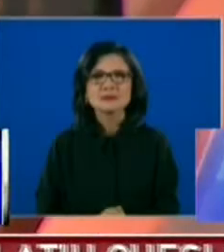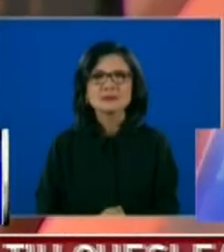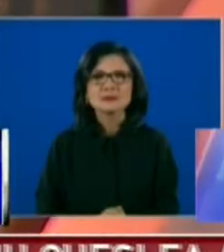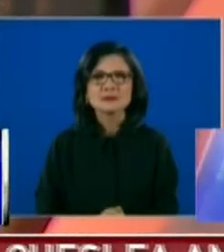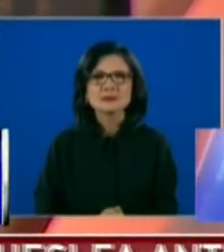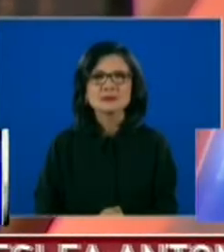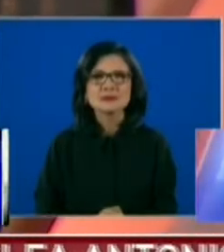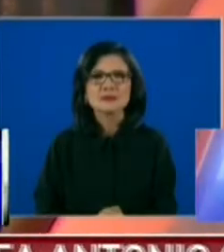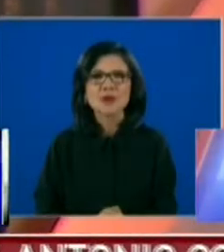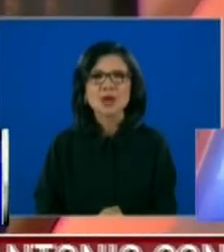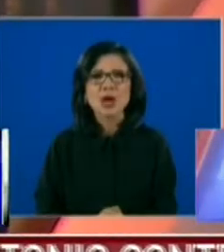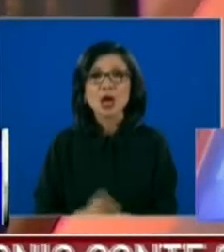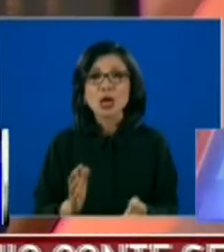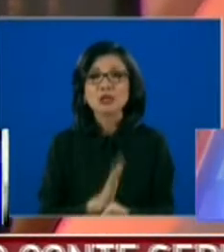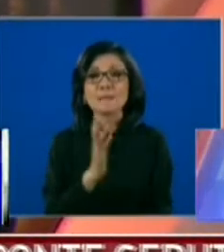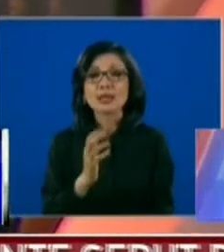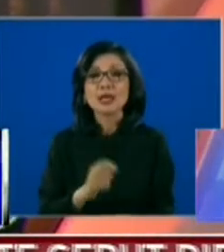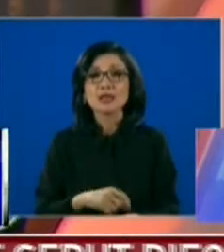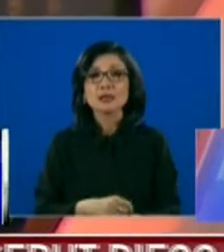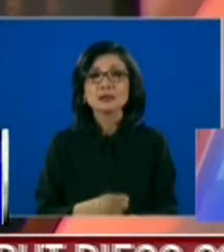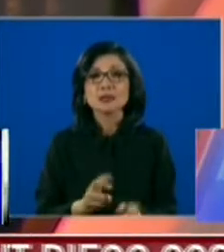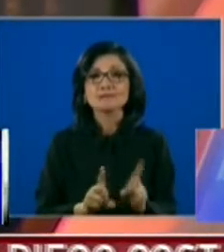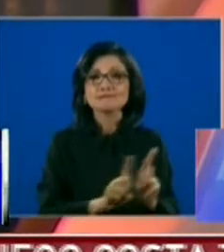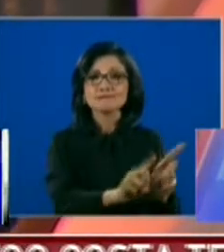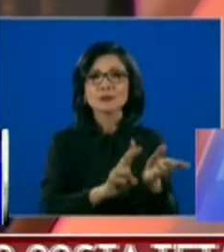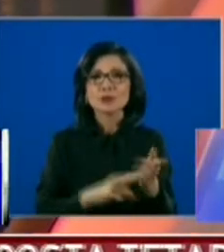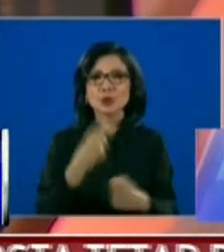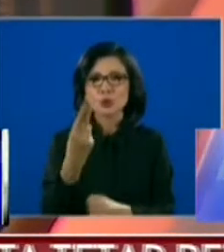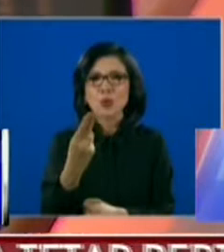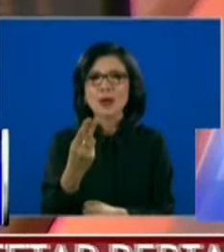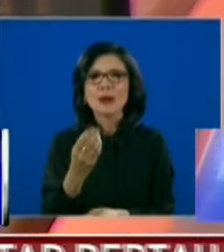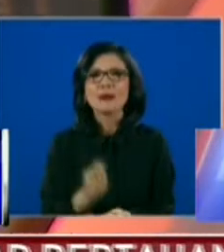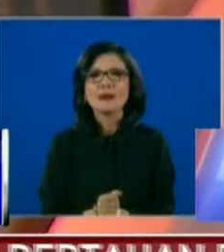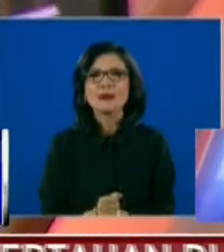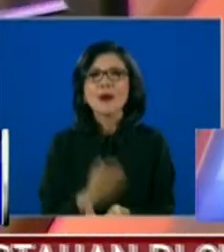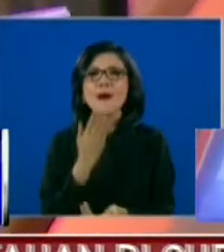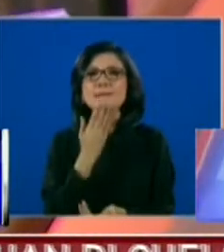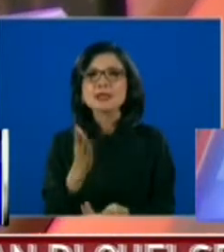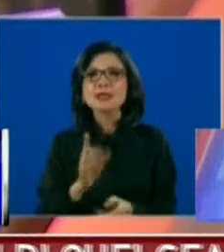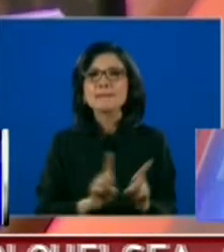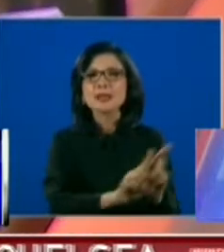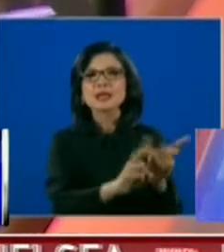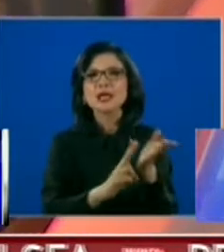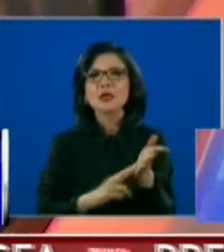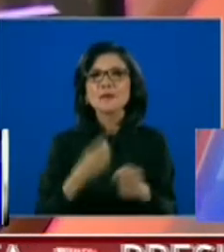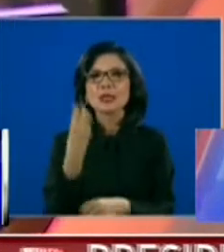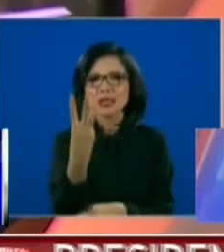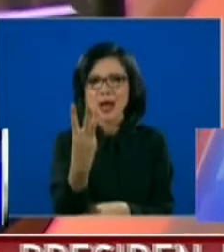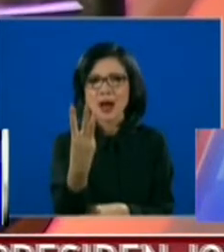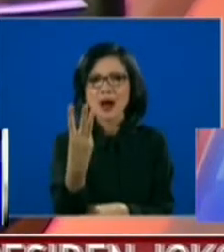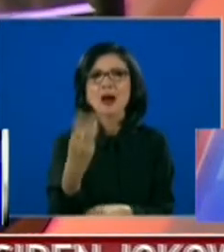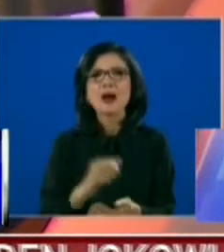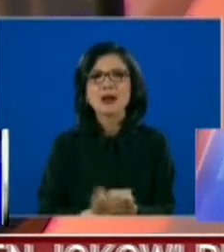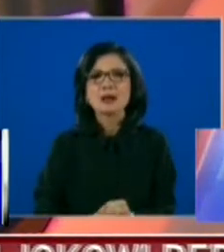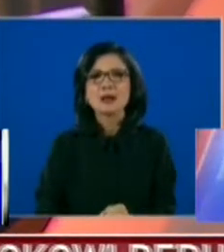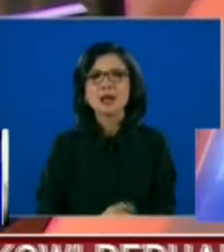Kami akan berikan kesempatan kepada pasangan nomor urut 2 bertanya kepada pasangan nomor urut 3. Rule of